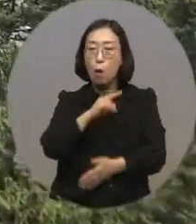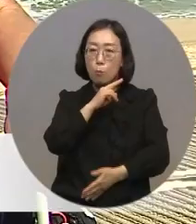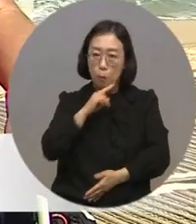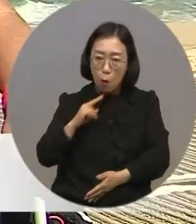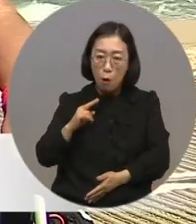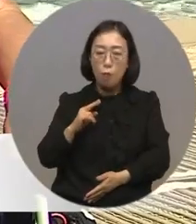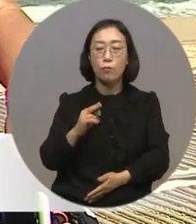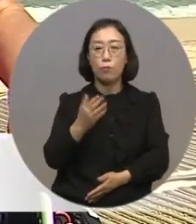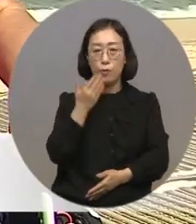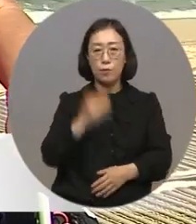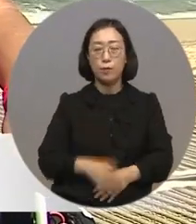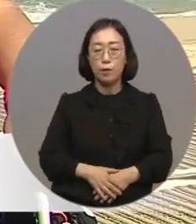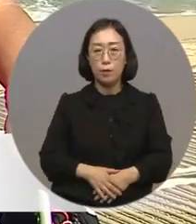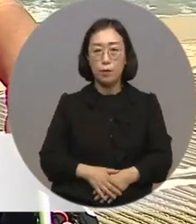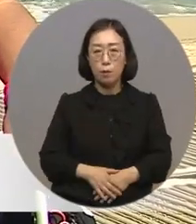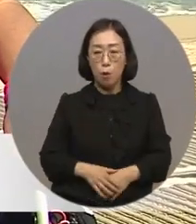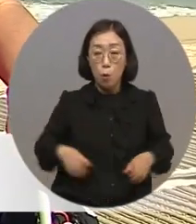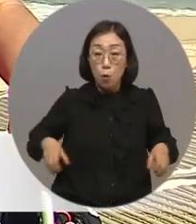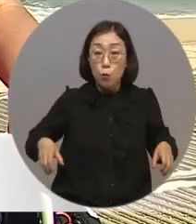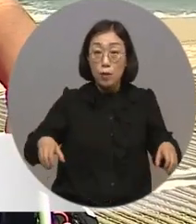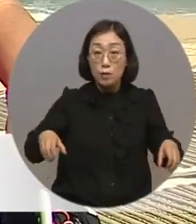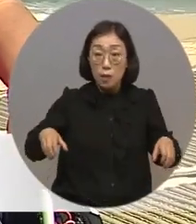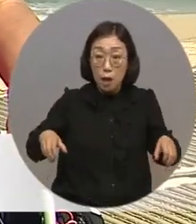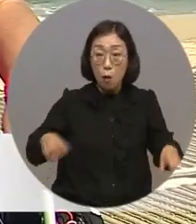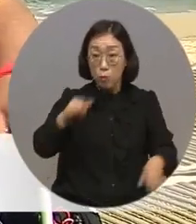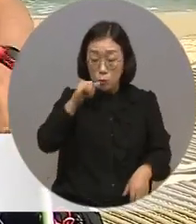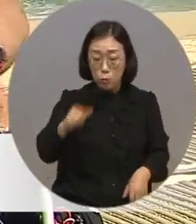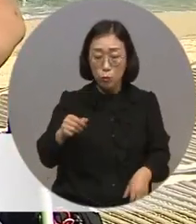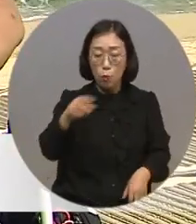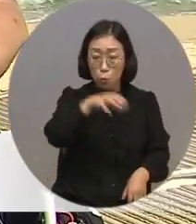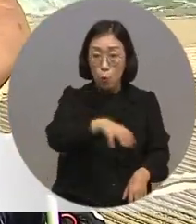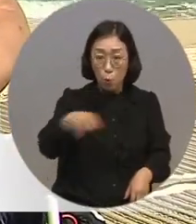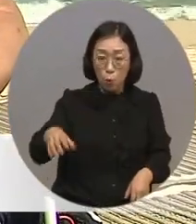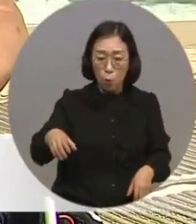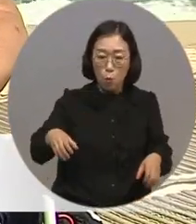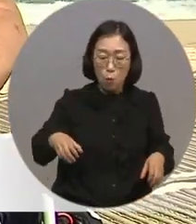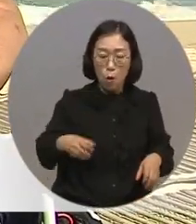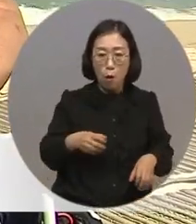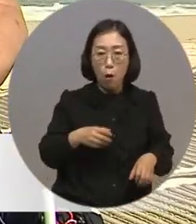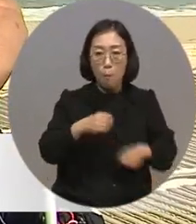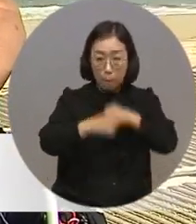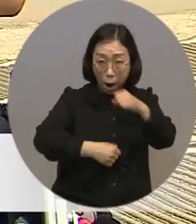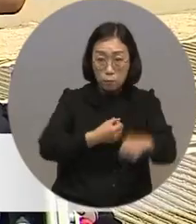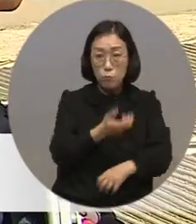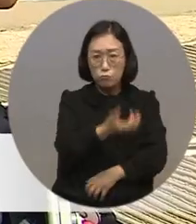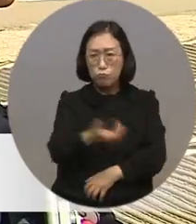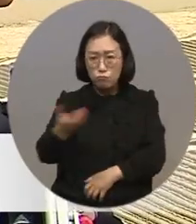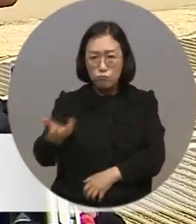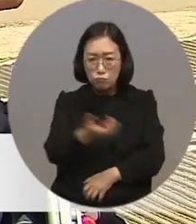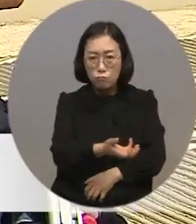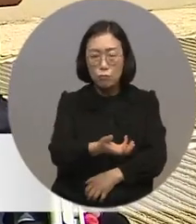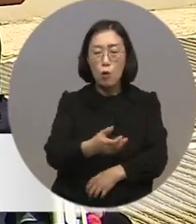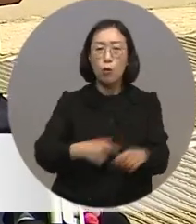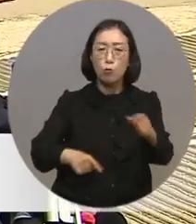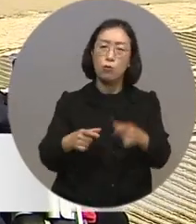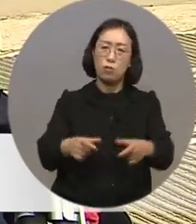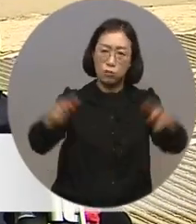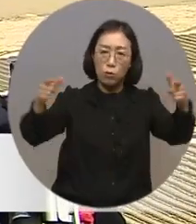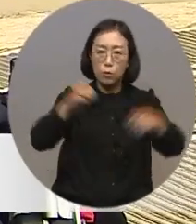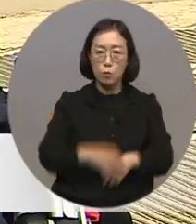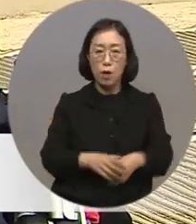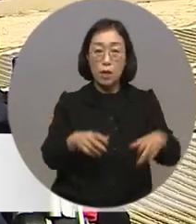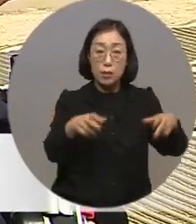높아졌습니다. 휠체어 타고 어디든지 갈수 있는 곳들이 많았으면 좋겠어요. 장애 있는 친구들이